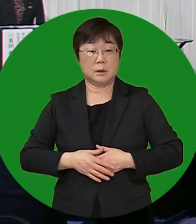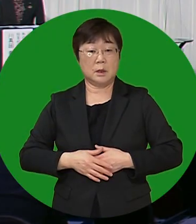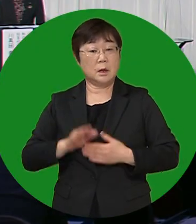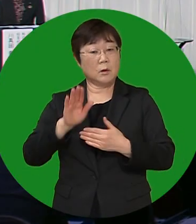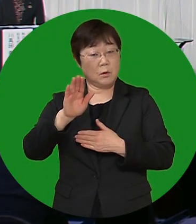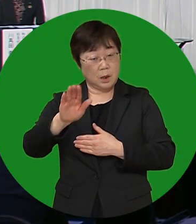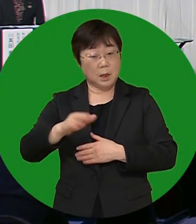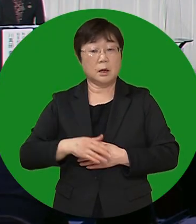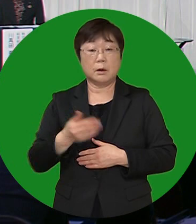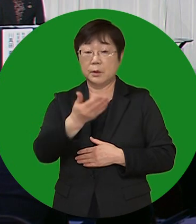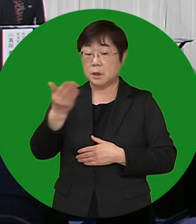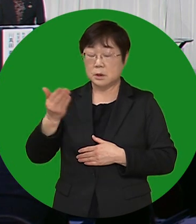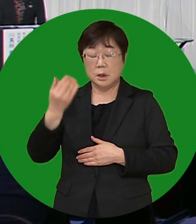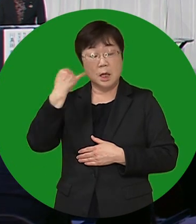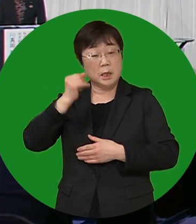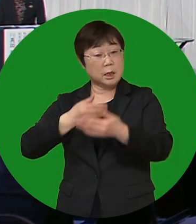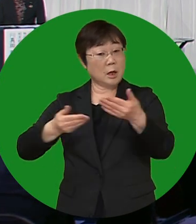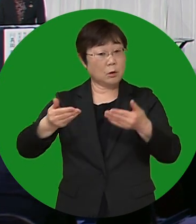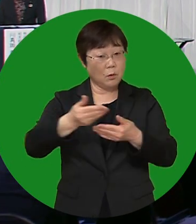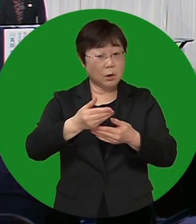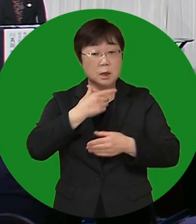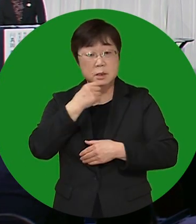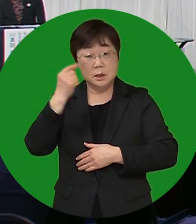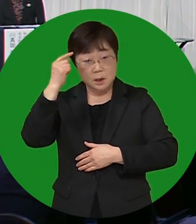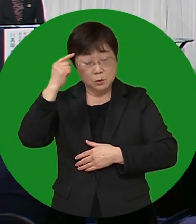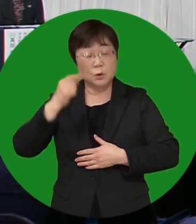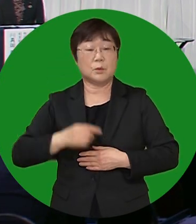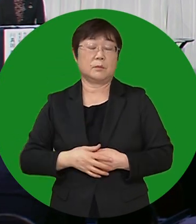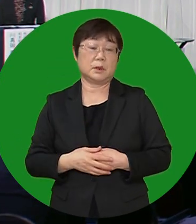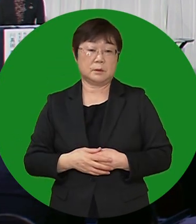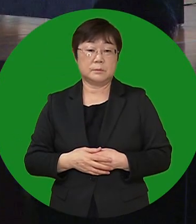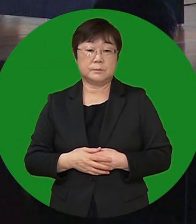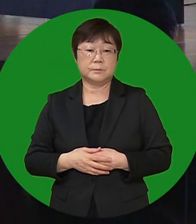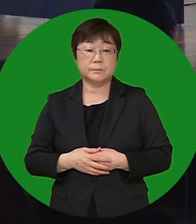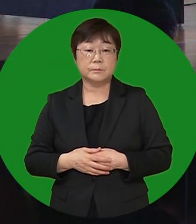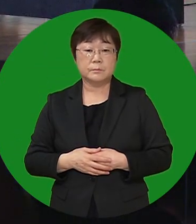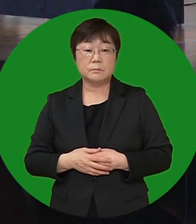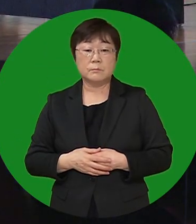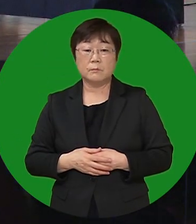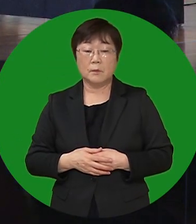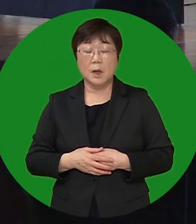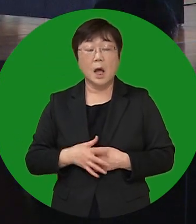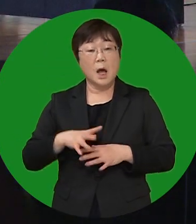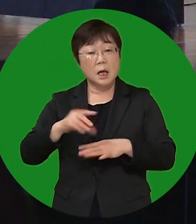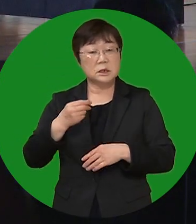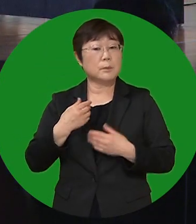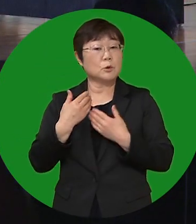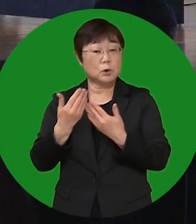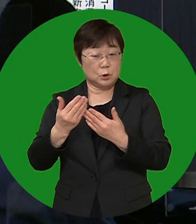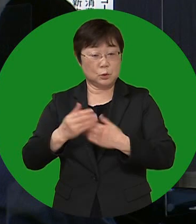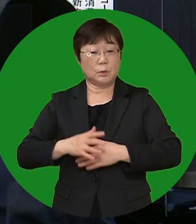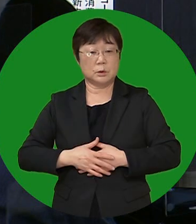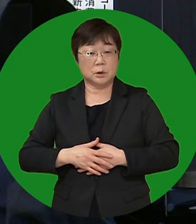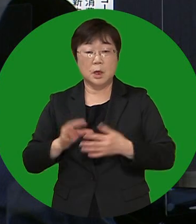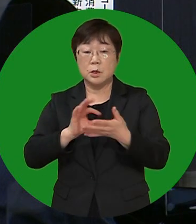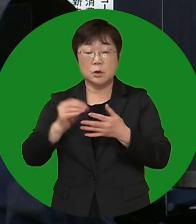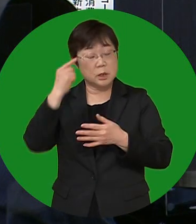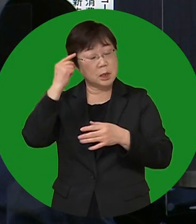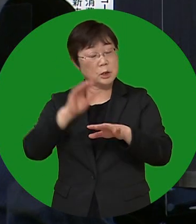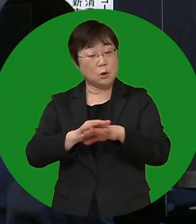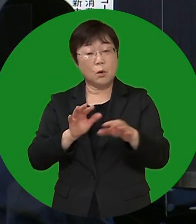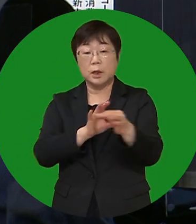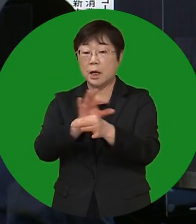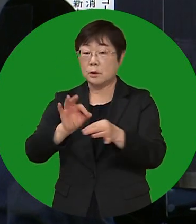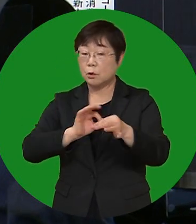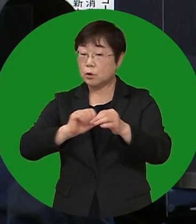これからはですね少しですね皆さんと意見交換をさせて頂きたいと思っていまして最初の質問でございますけれども照射し方形に